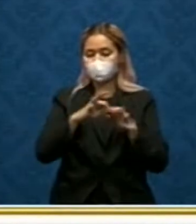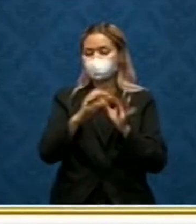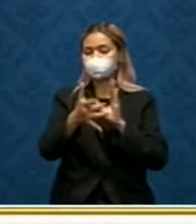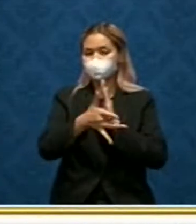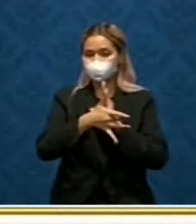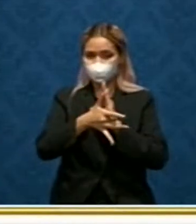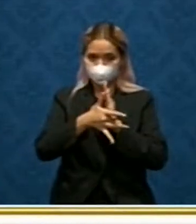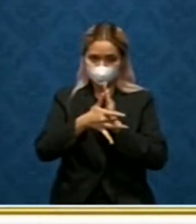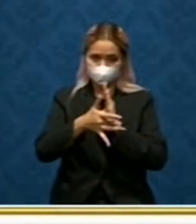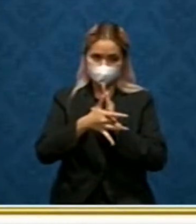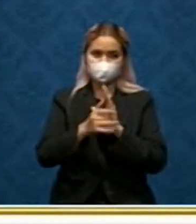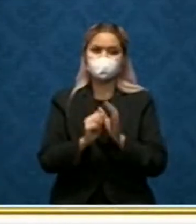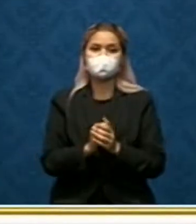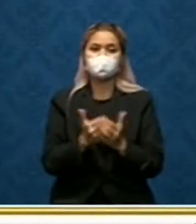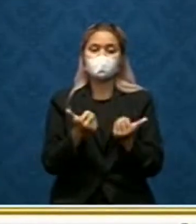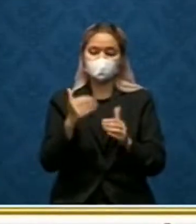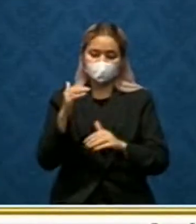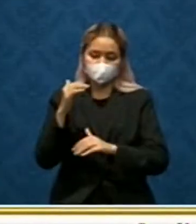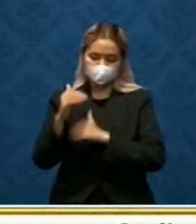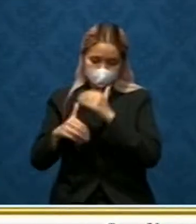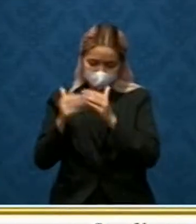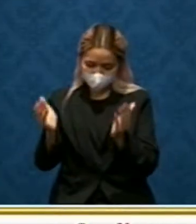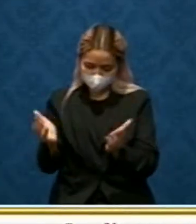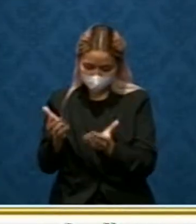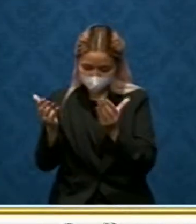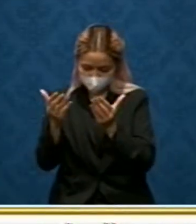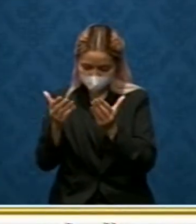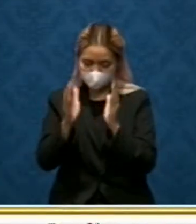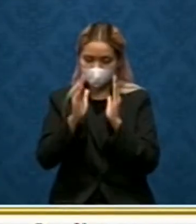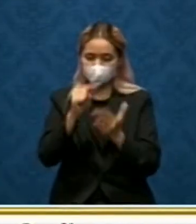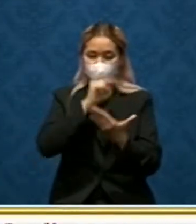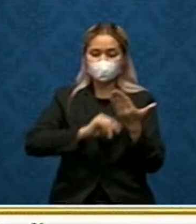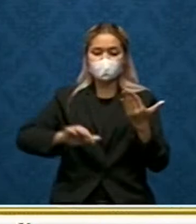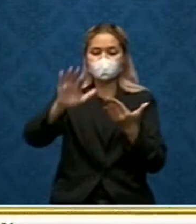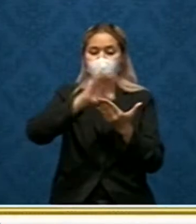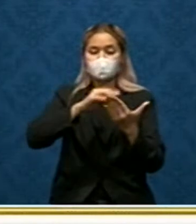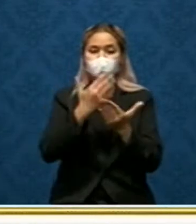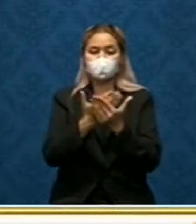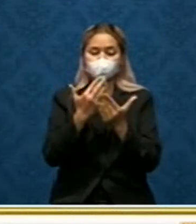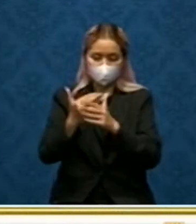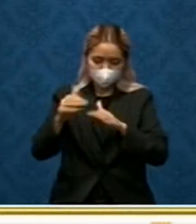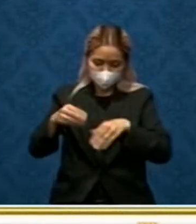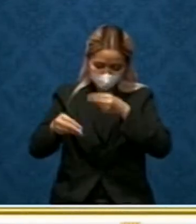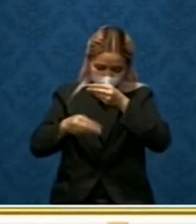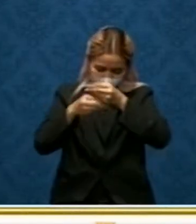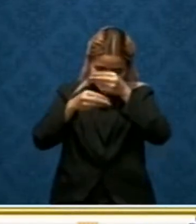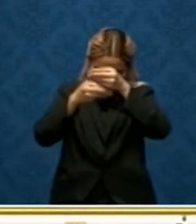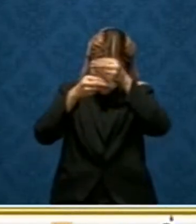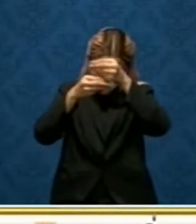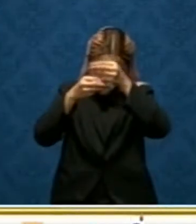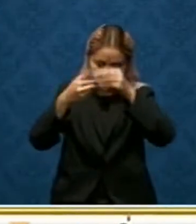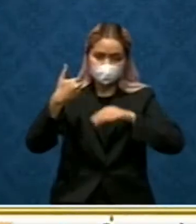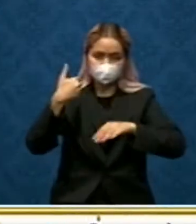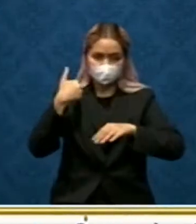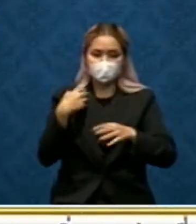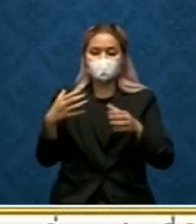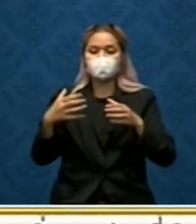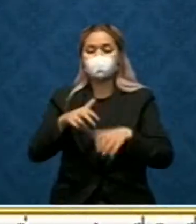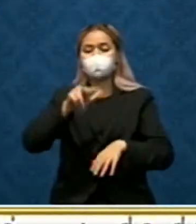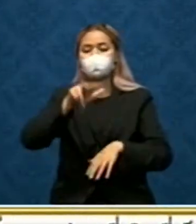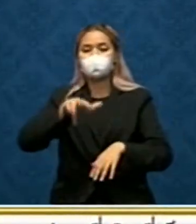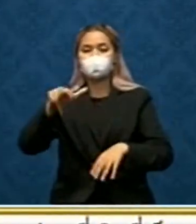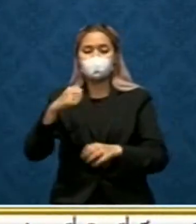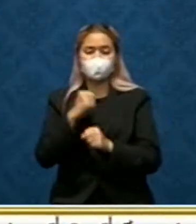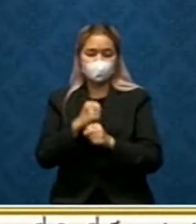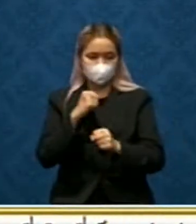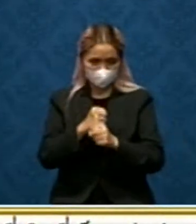ษทจะส่เสริมใหคนไทยมีร่ายไดเพิมทางจุรพันทางเพื่ไทยก็บอกวา เราต้องทำ